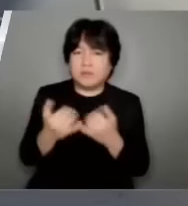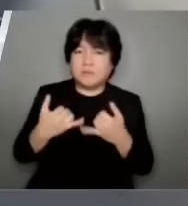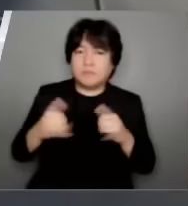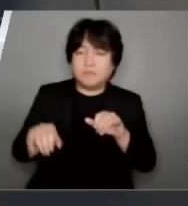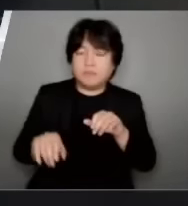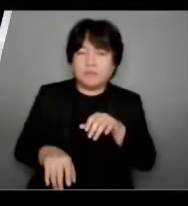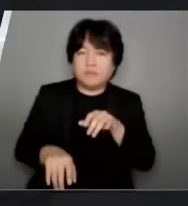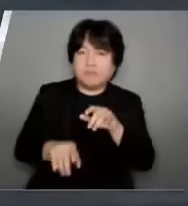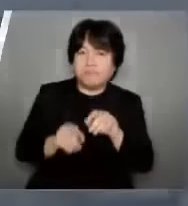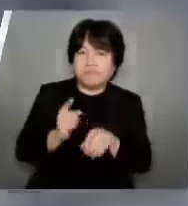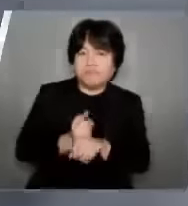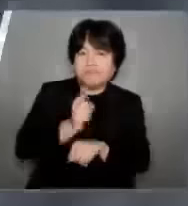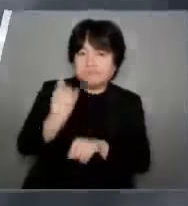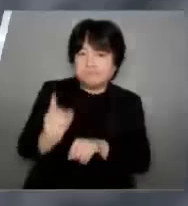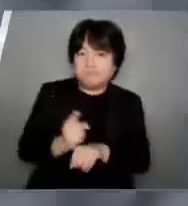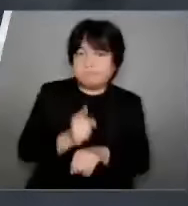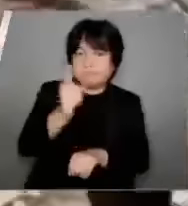Gaza City.